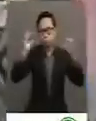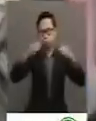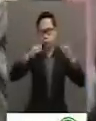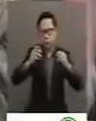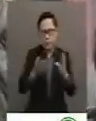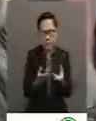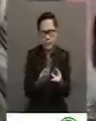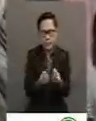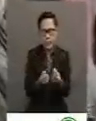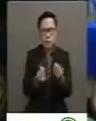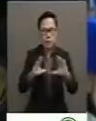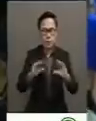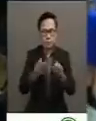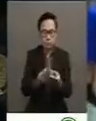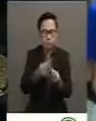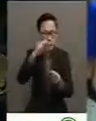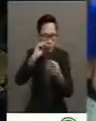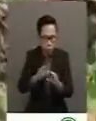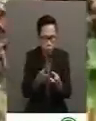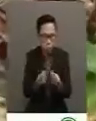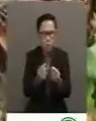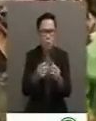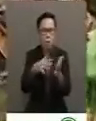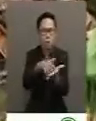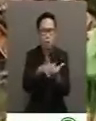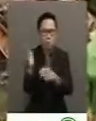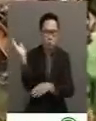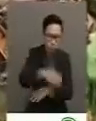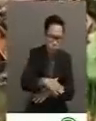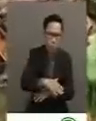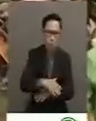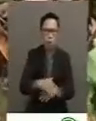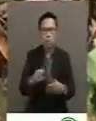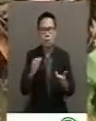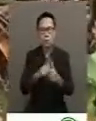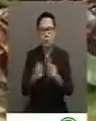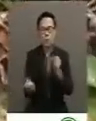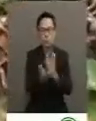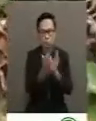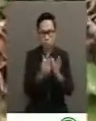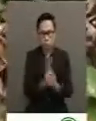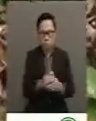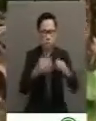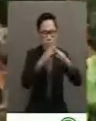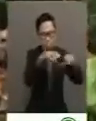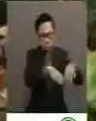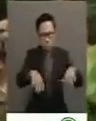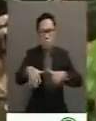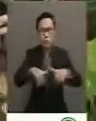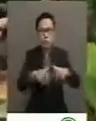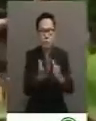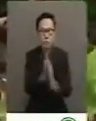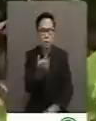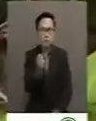แล้วก็ทำให้กำแพงเนี่ยถล่มชาวบ้านได้รับผลกระทบ14รายทางรองเลขาธิการสอบตบอกว่าก็ดูแล